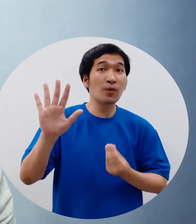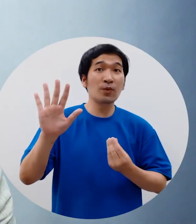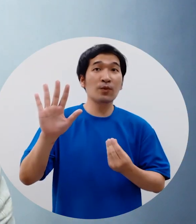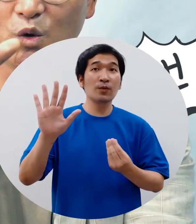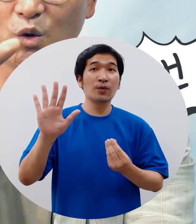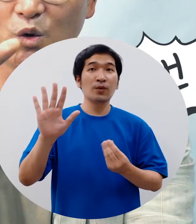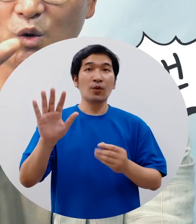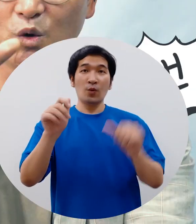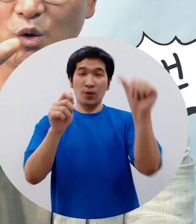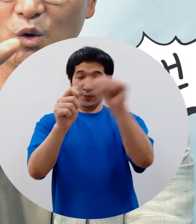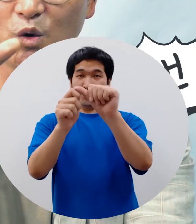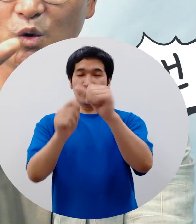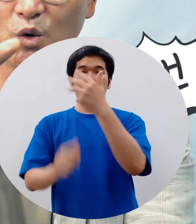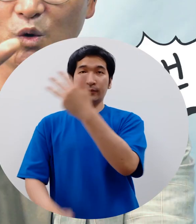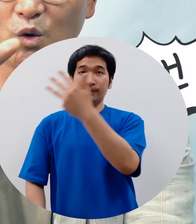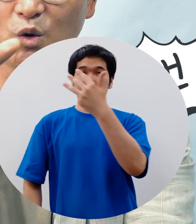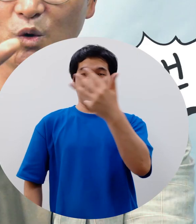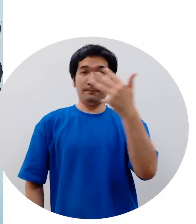사회.